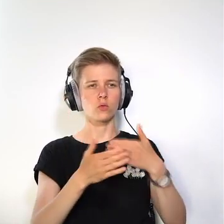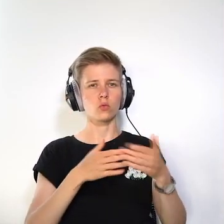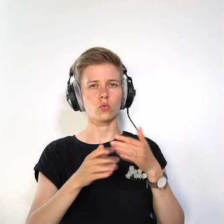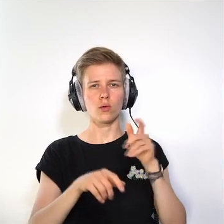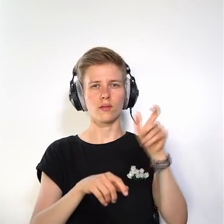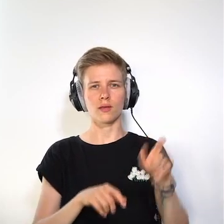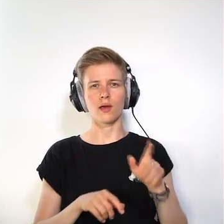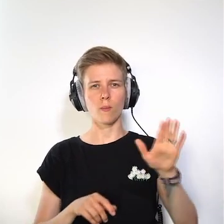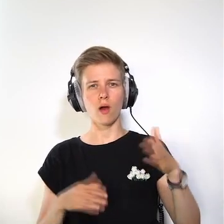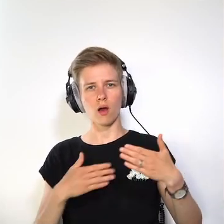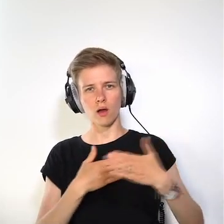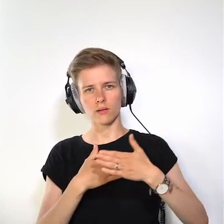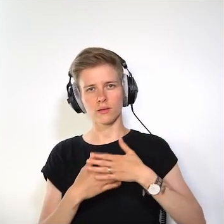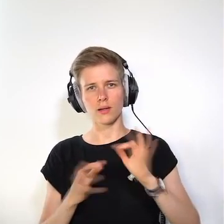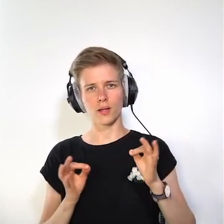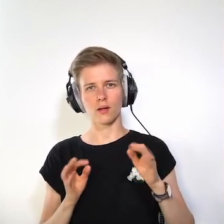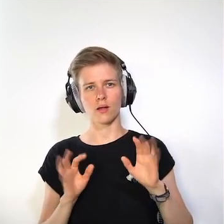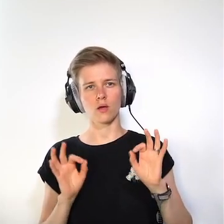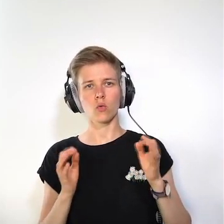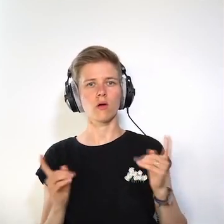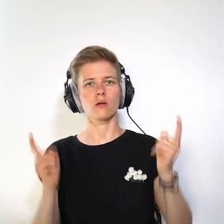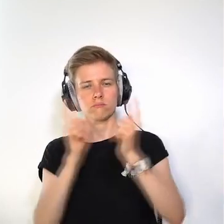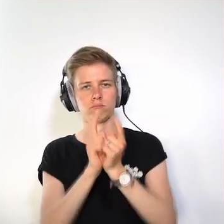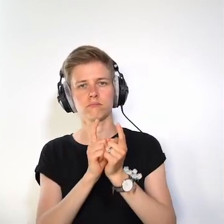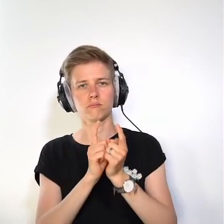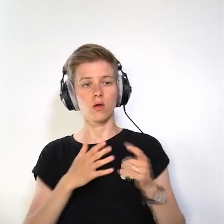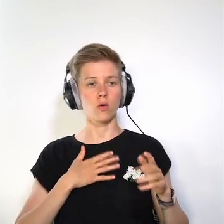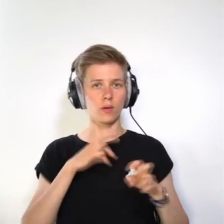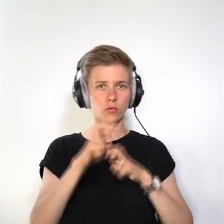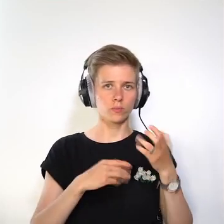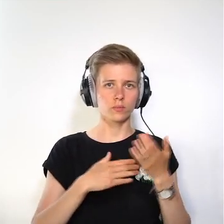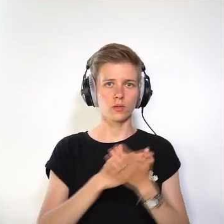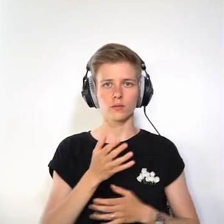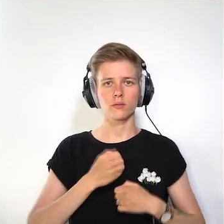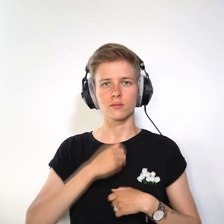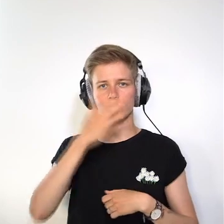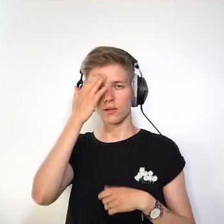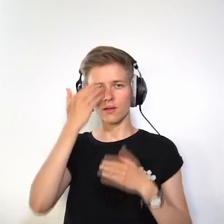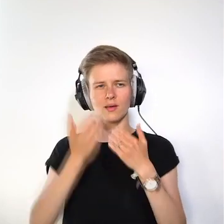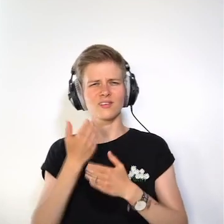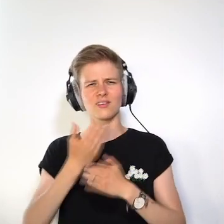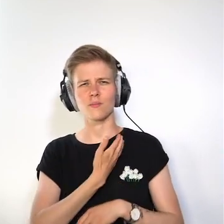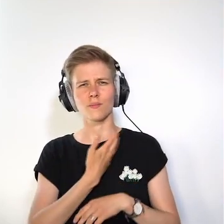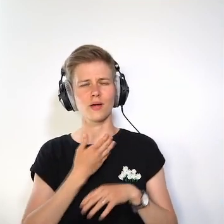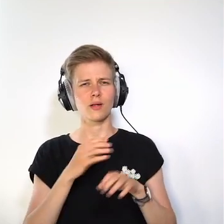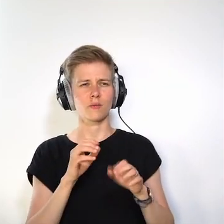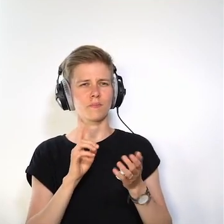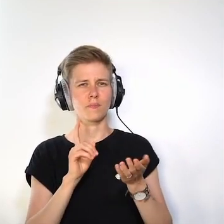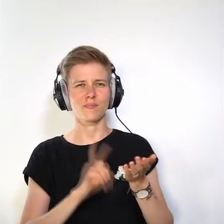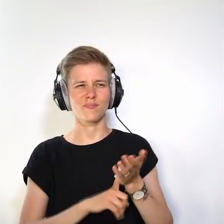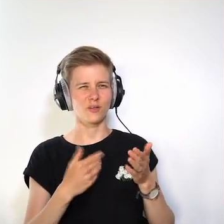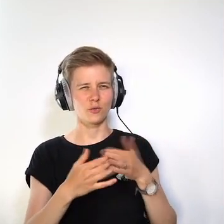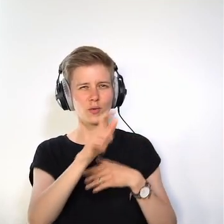häntä. Ja tässä mun tutkimuksessa tuli esille se, että hyvin paljon asiakkaat joutuu ikään kuin testaamaan omaa